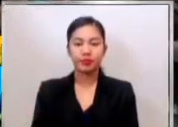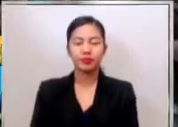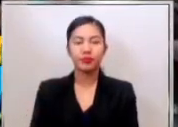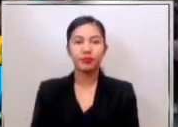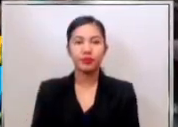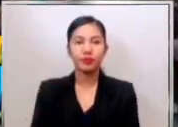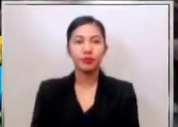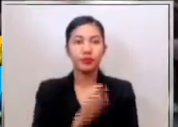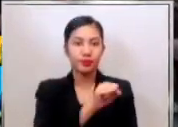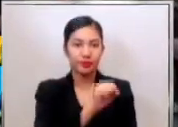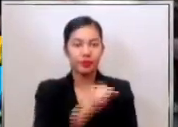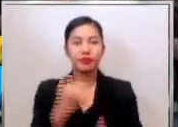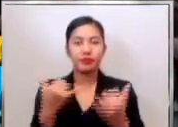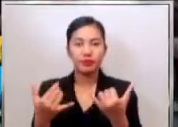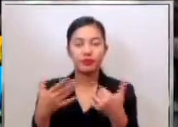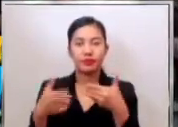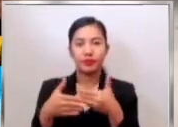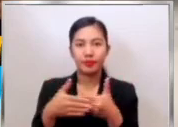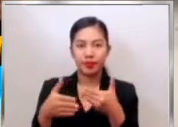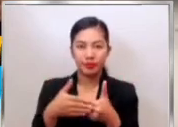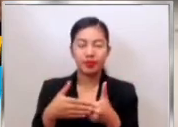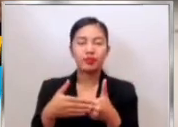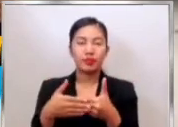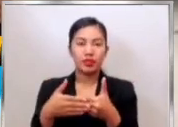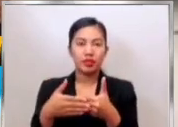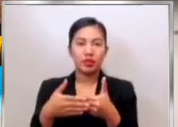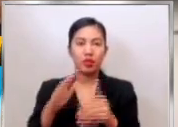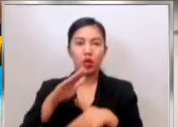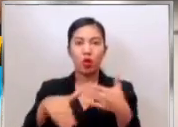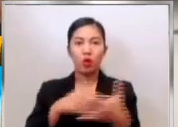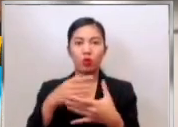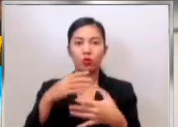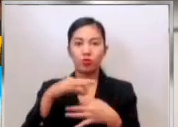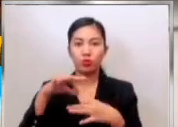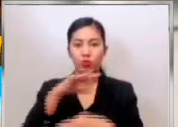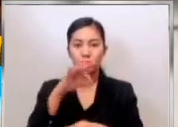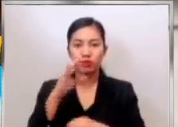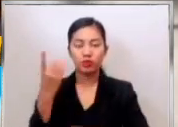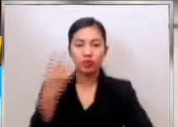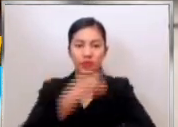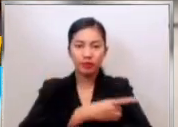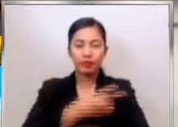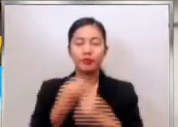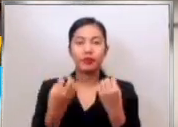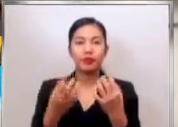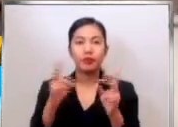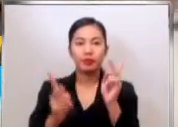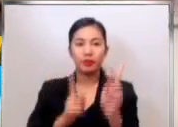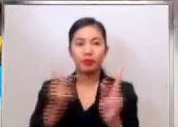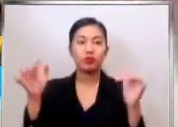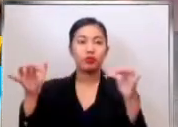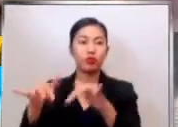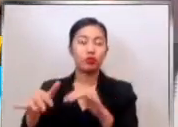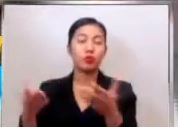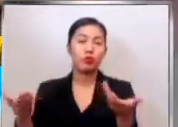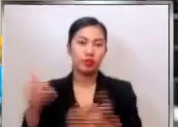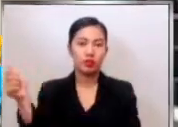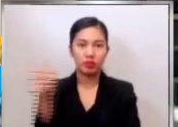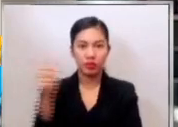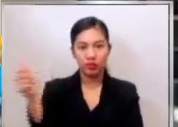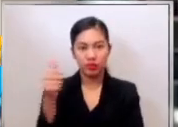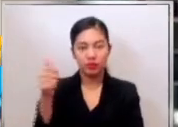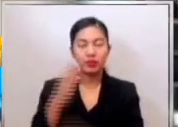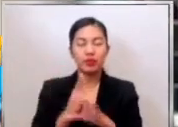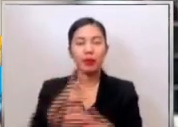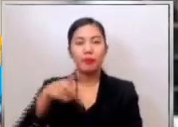papalapit ang undas, parami na rin ang parami ang mga pasahero ng Paranaque Integrated Terminal Exchange o PITX. Napauwi ng mga probinsya ay si